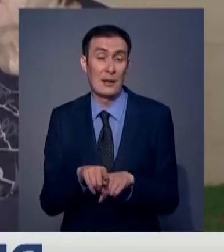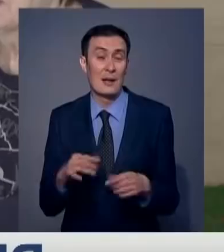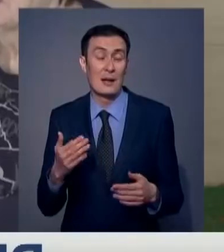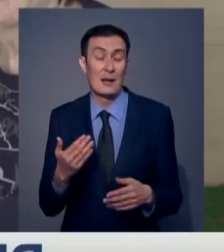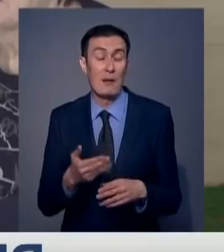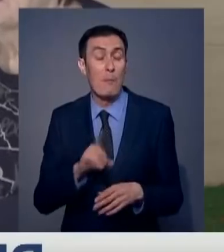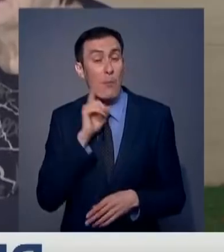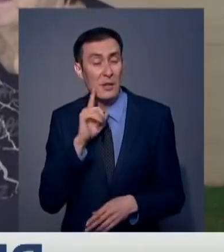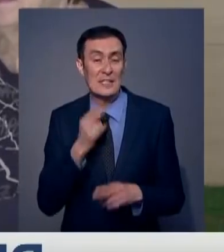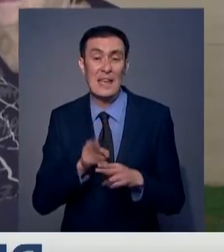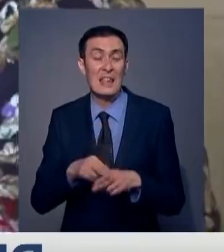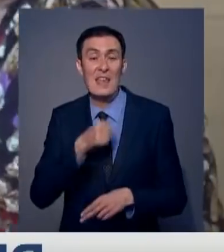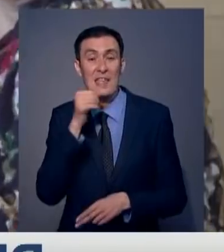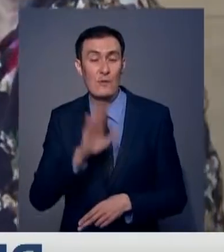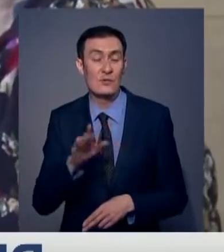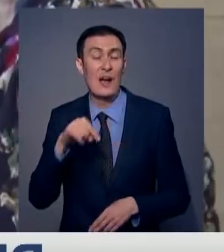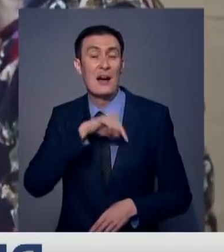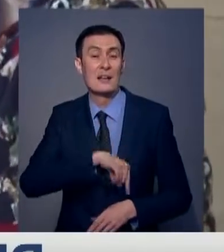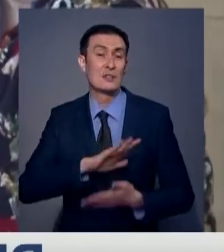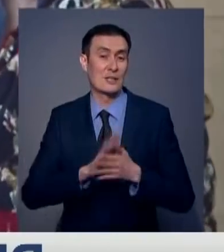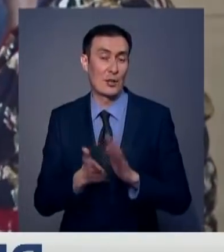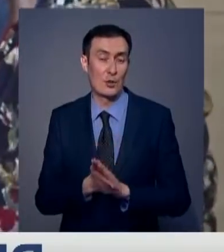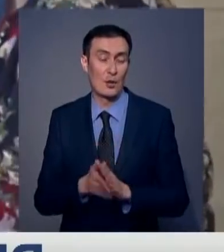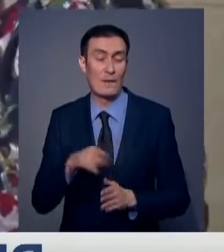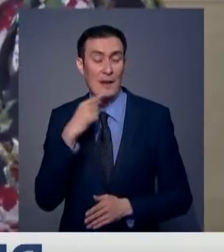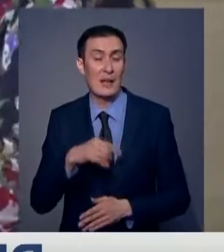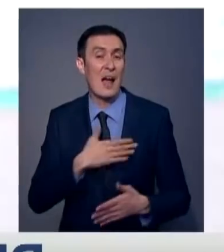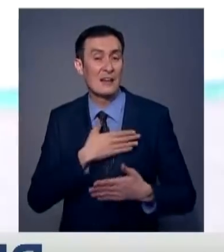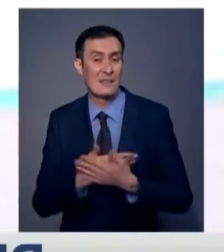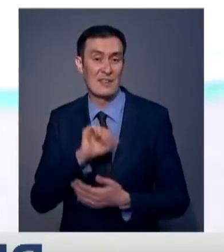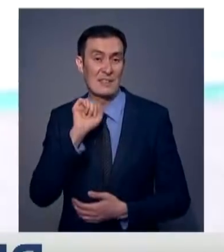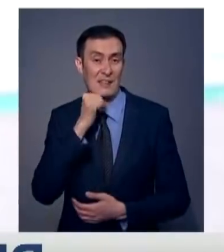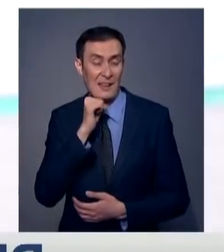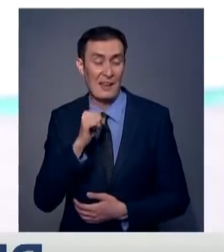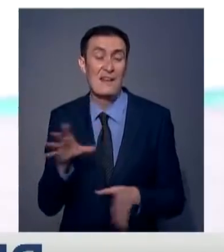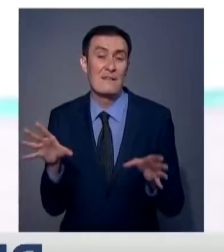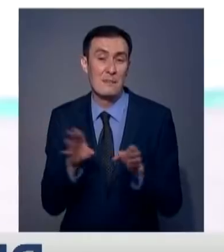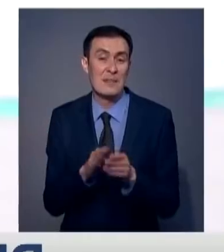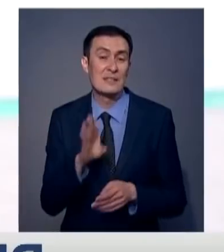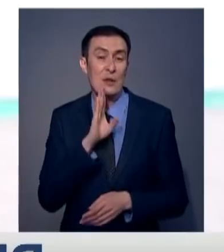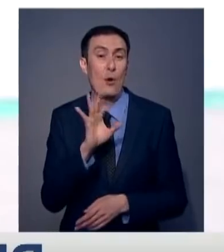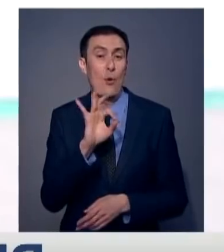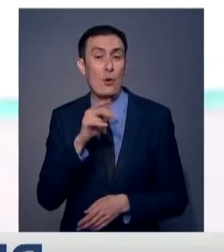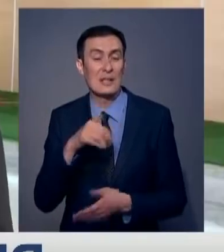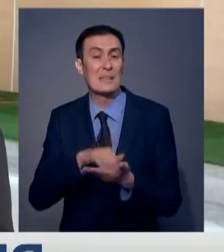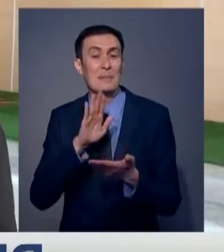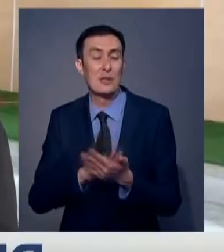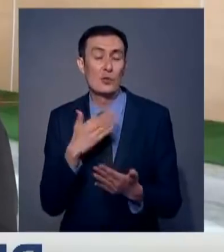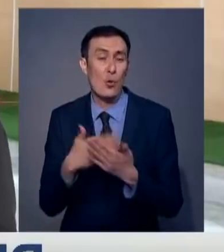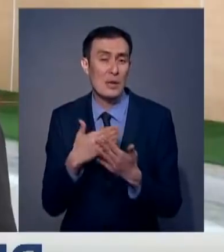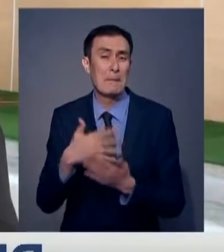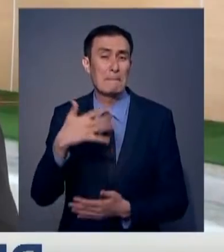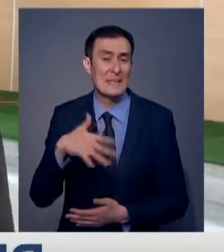здесь. Молодость – это не возраст, а состояние души, так считают активные старики. Вместе с Ольгой Петуховой сюда уже записались